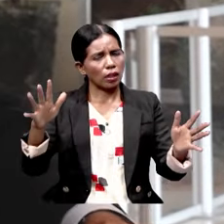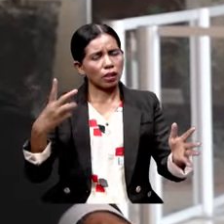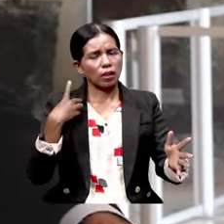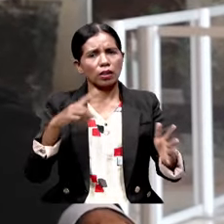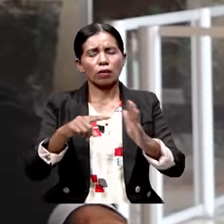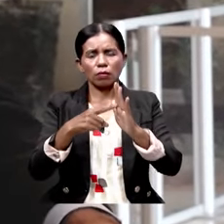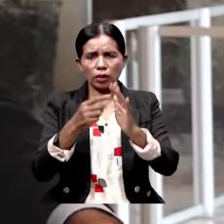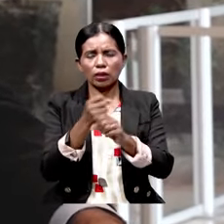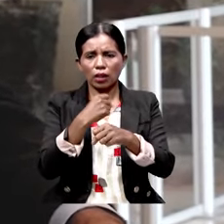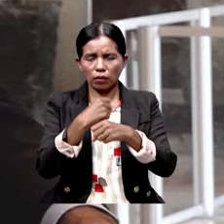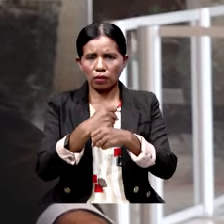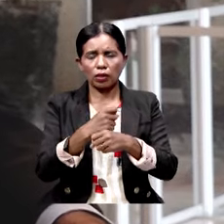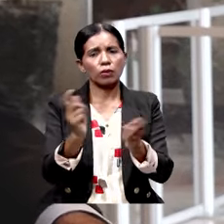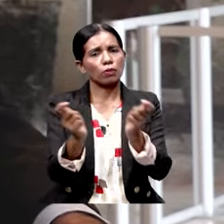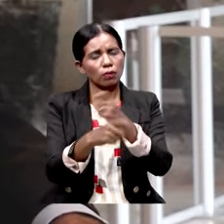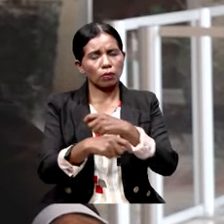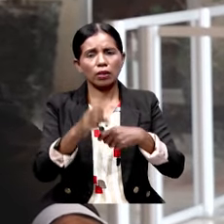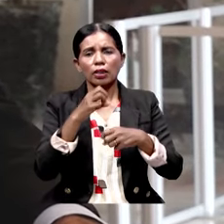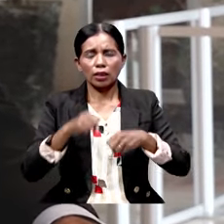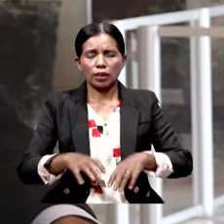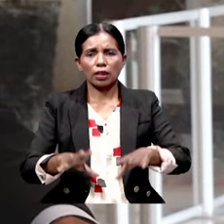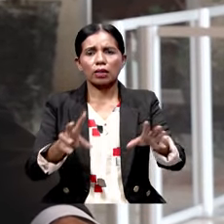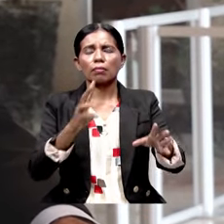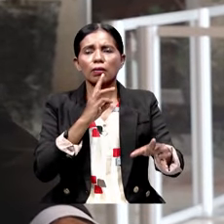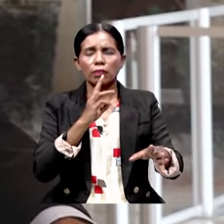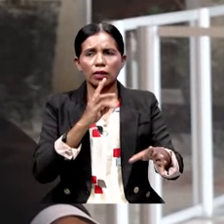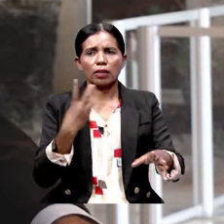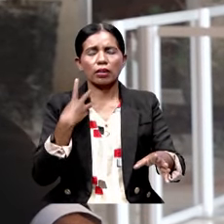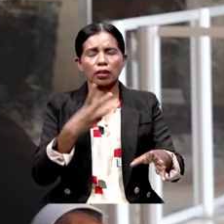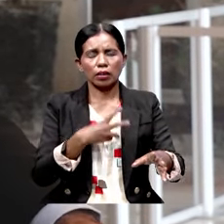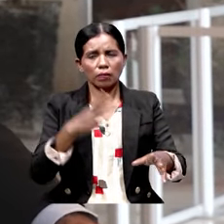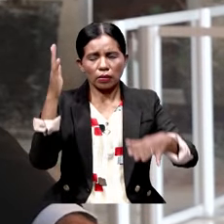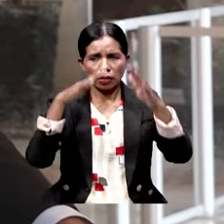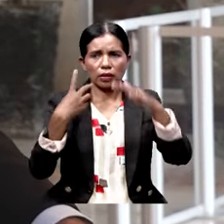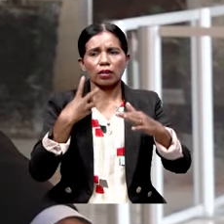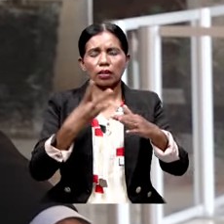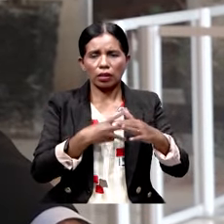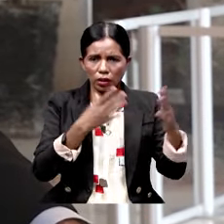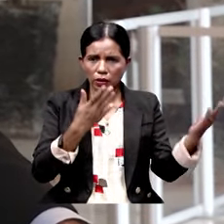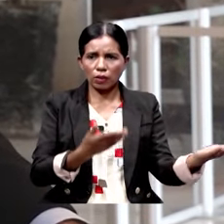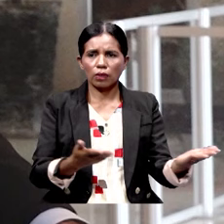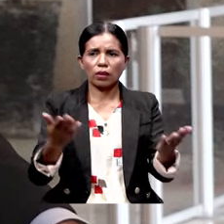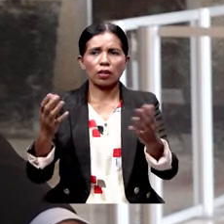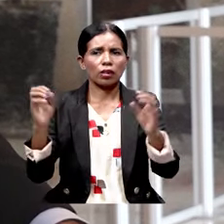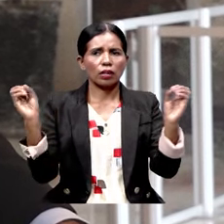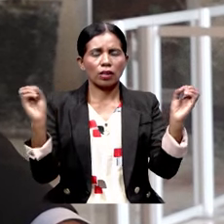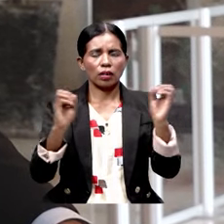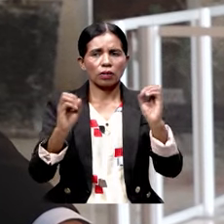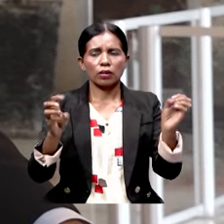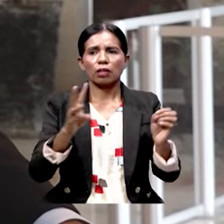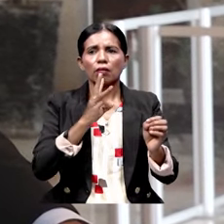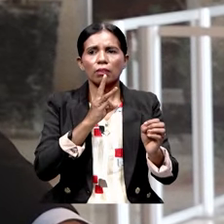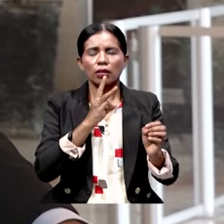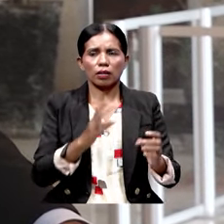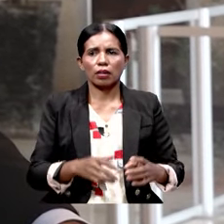dene, ida ne problema bot maka, ida desaliniza dia, ida lori fale, Laos sama aqua,